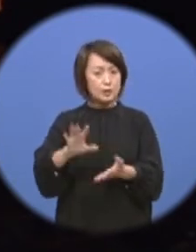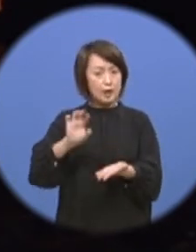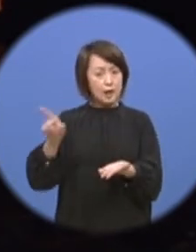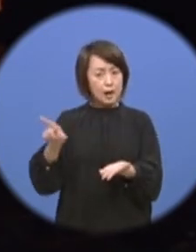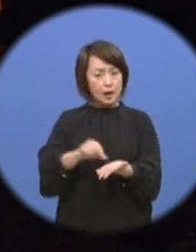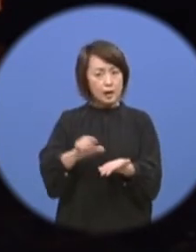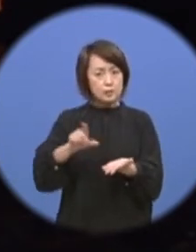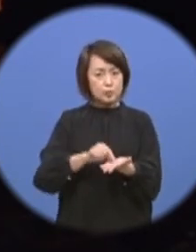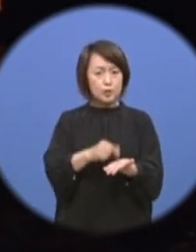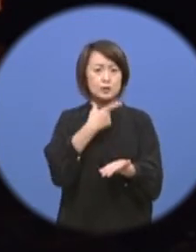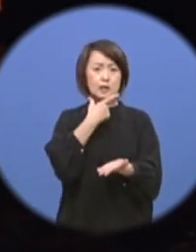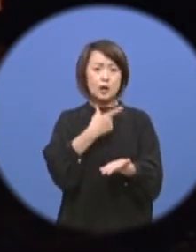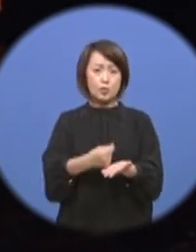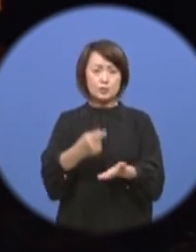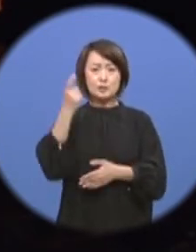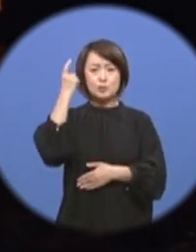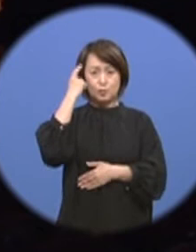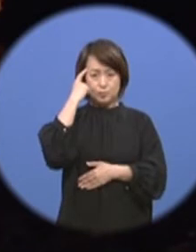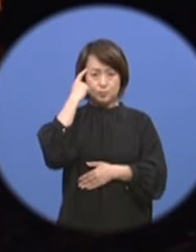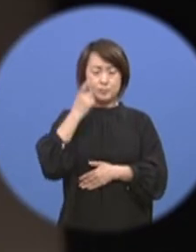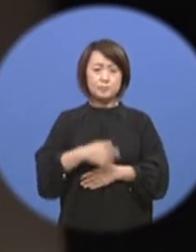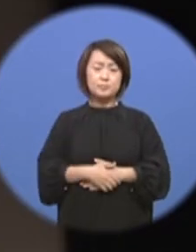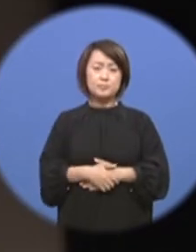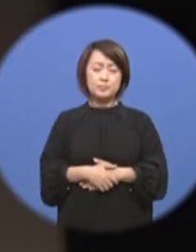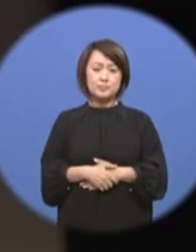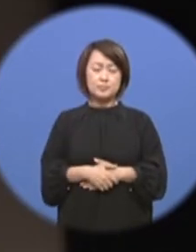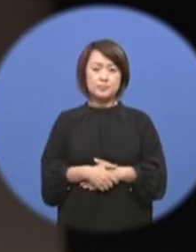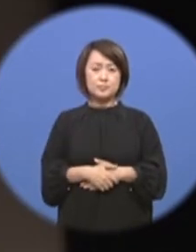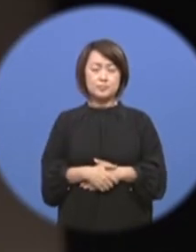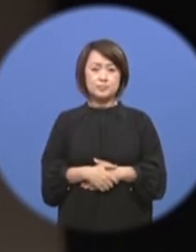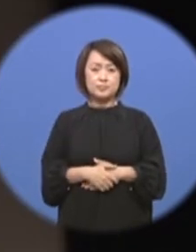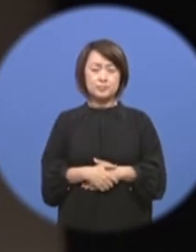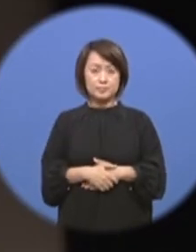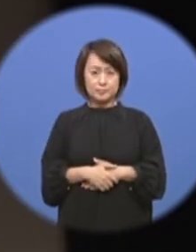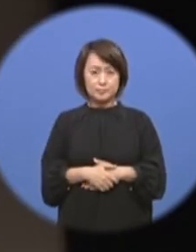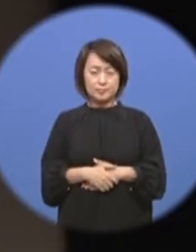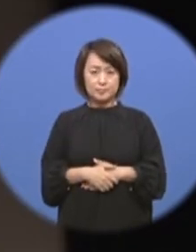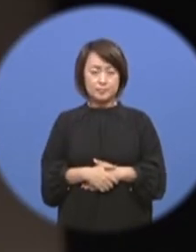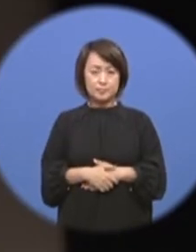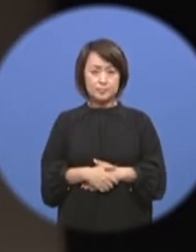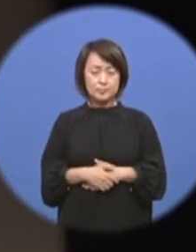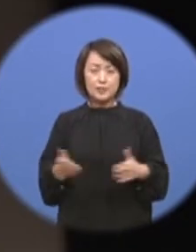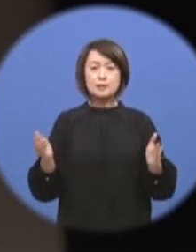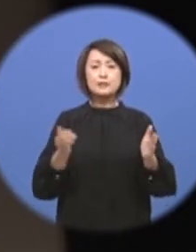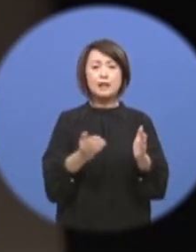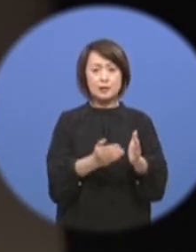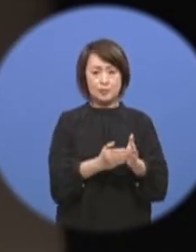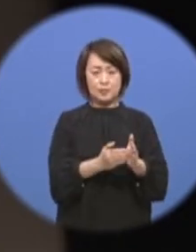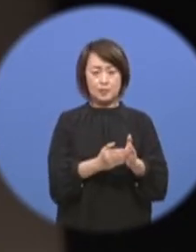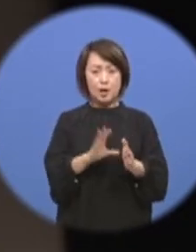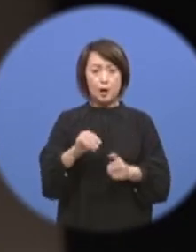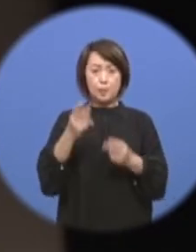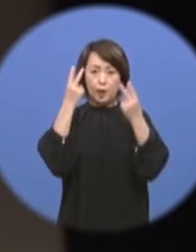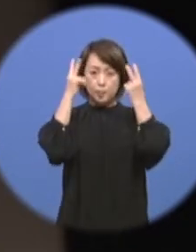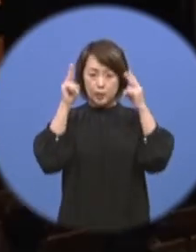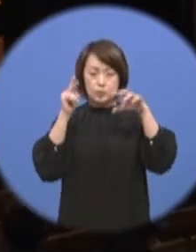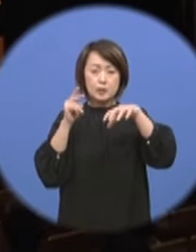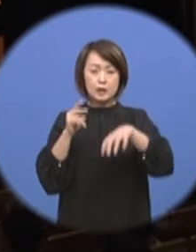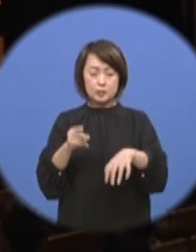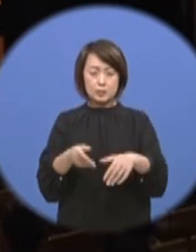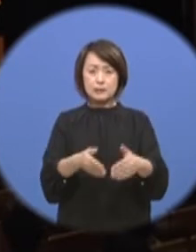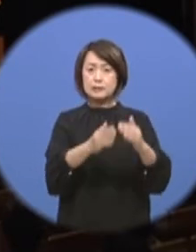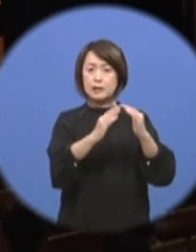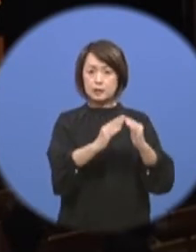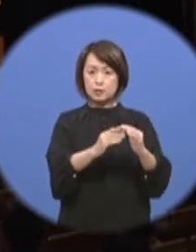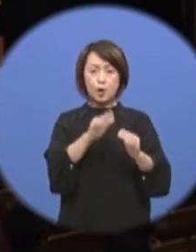というふうに思っていますシンポジウムの最後には万博会場内に設置